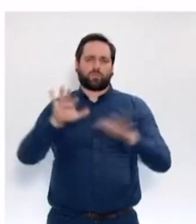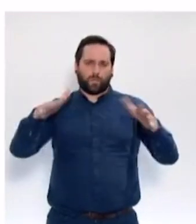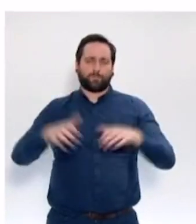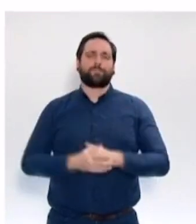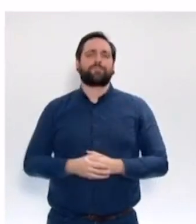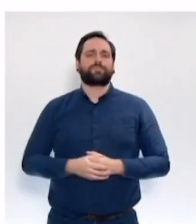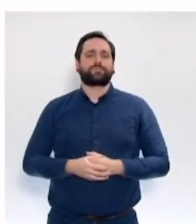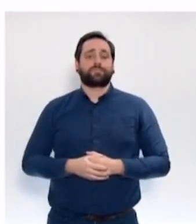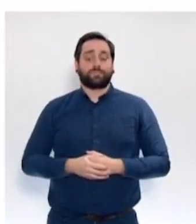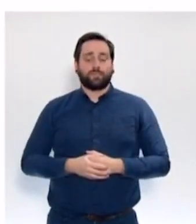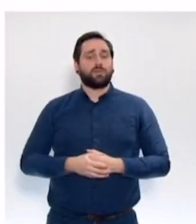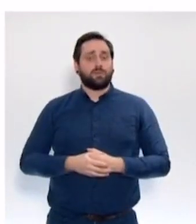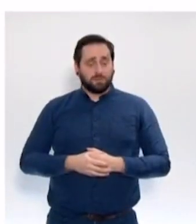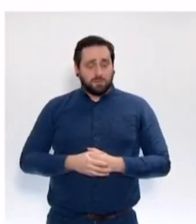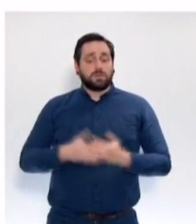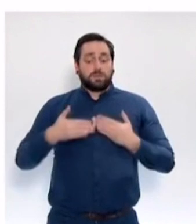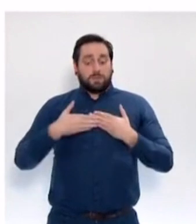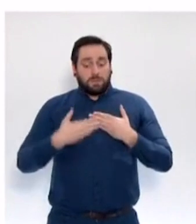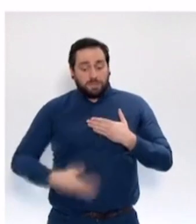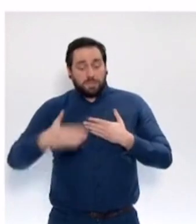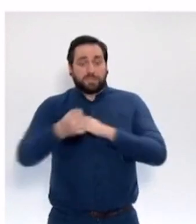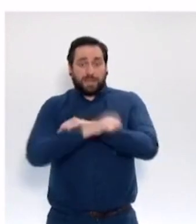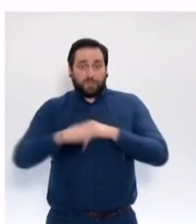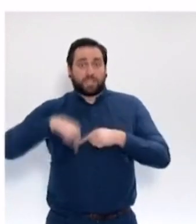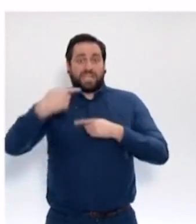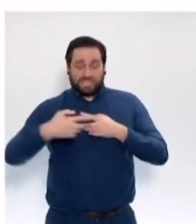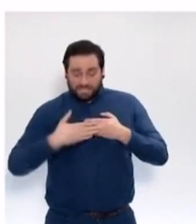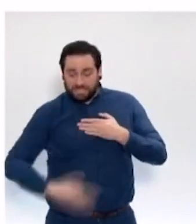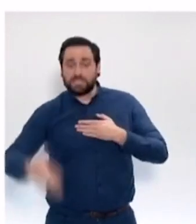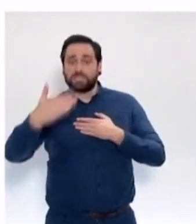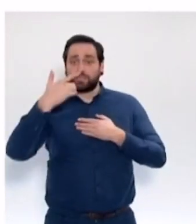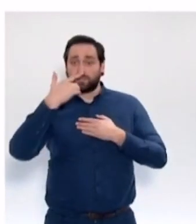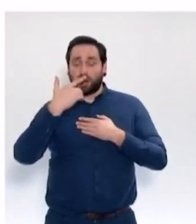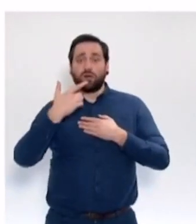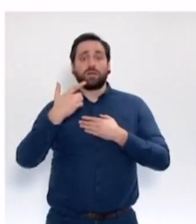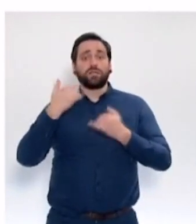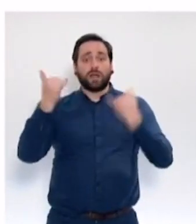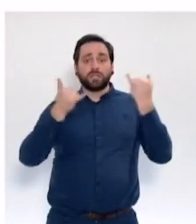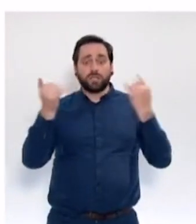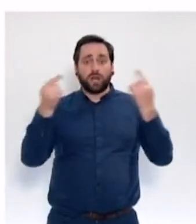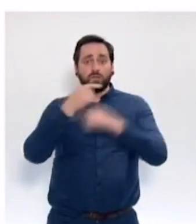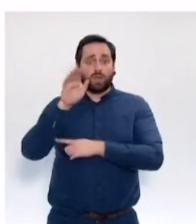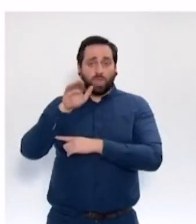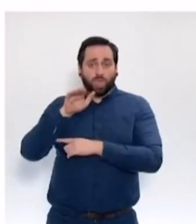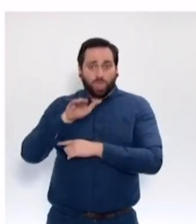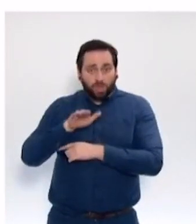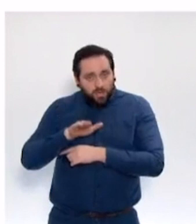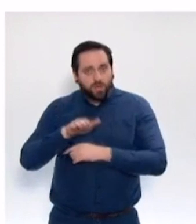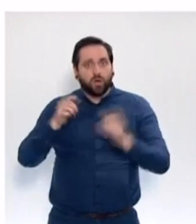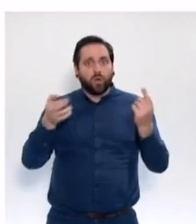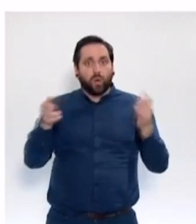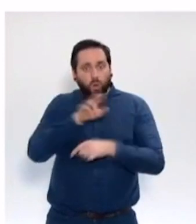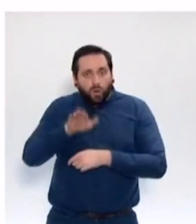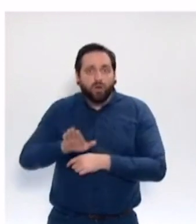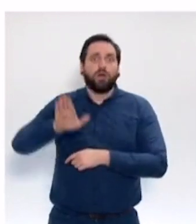cette tendance de se confirmerit pas et que le nombre de patients covid en réanimation devait continuer à augmenter